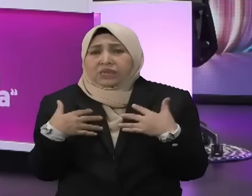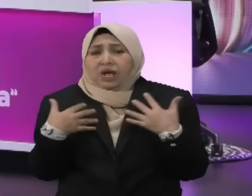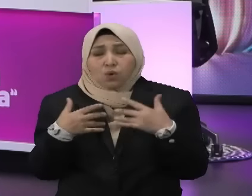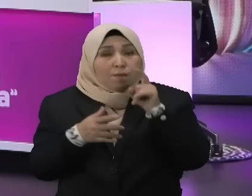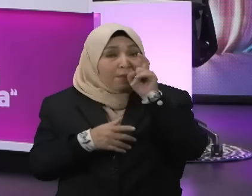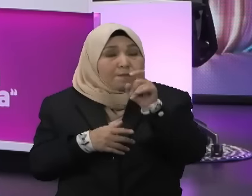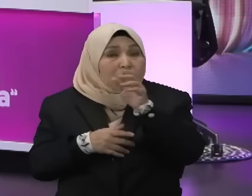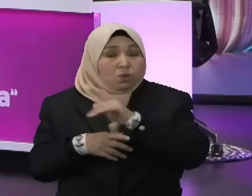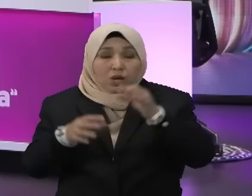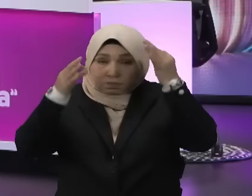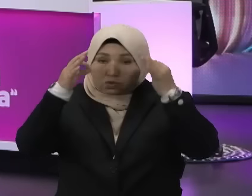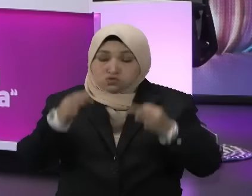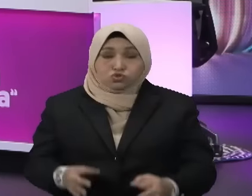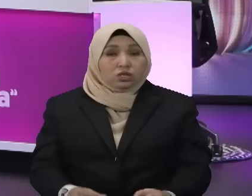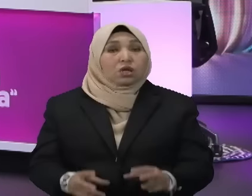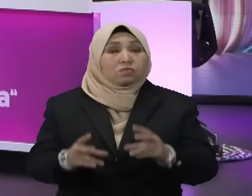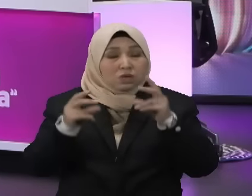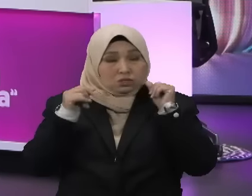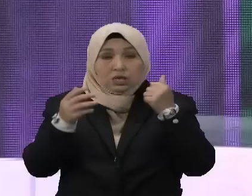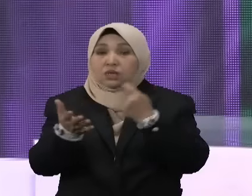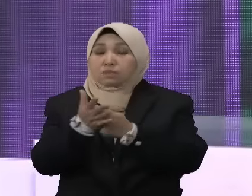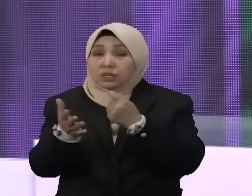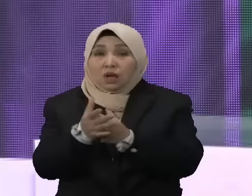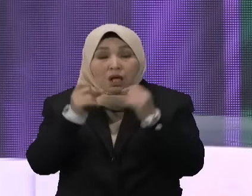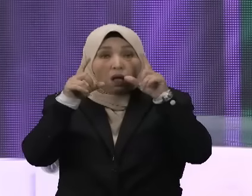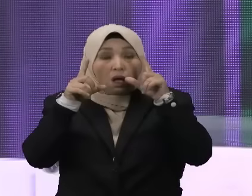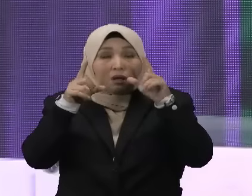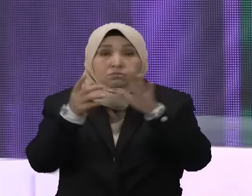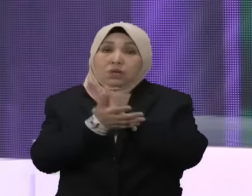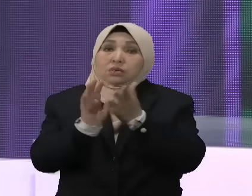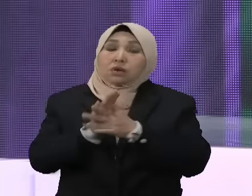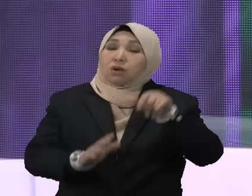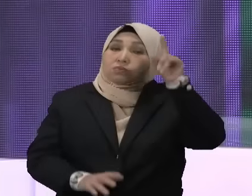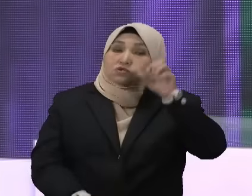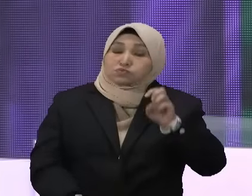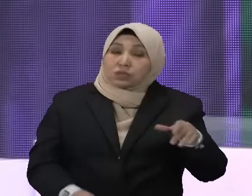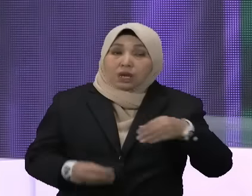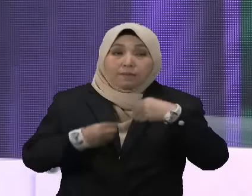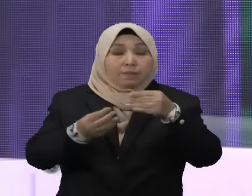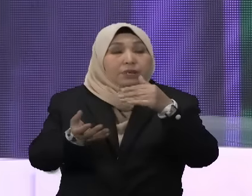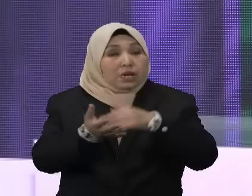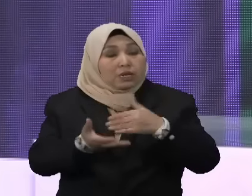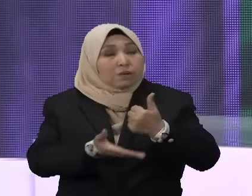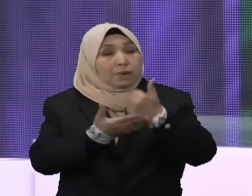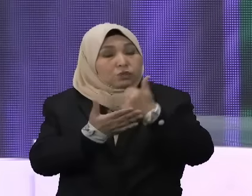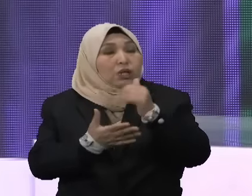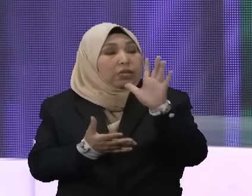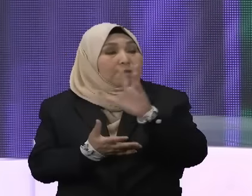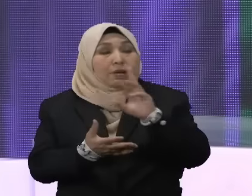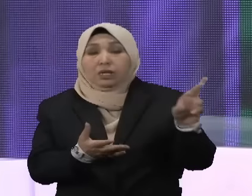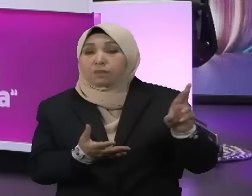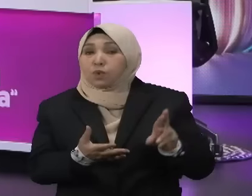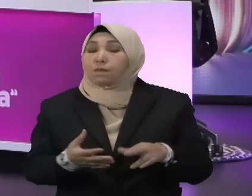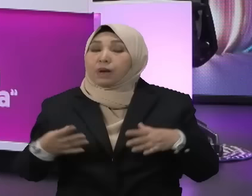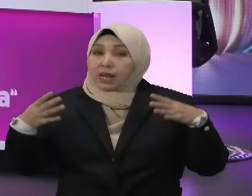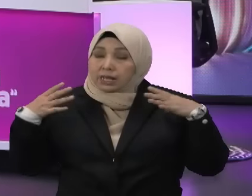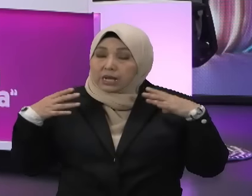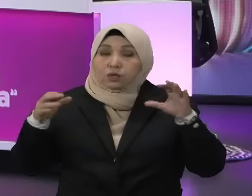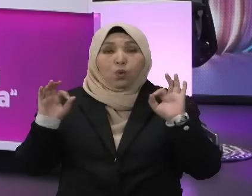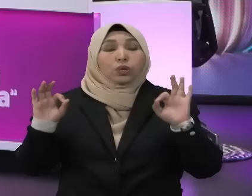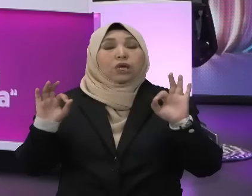memerlukan keputusan yang segera, yang tiba-tiba, yang terkejut. Jadi Allah SWT memberikan lagi bantuan 5,000 orang malaikat. Okey,